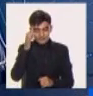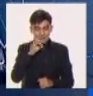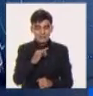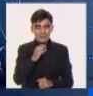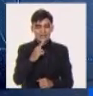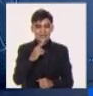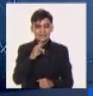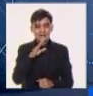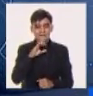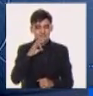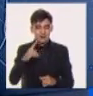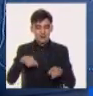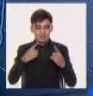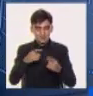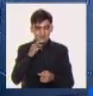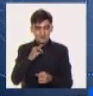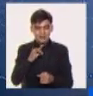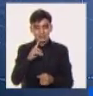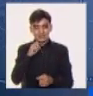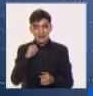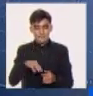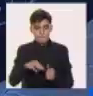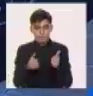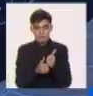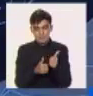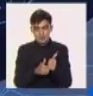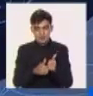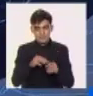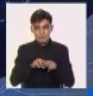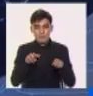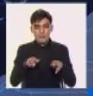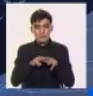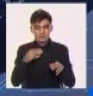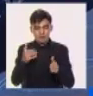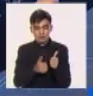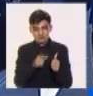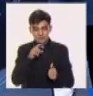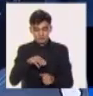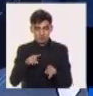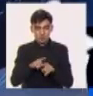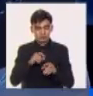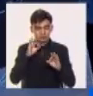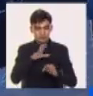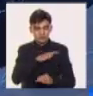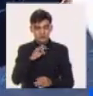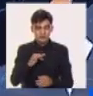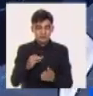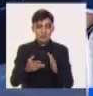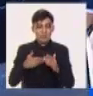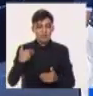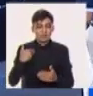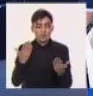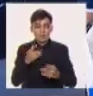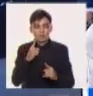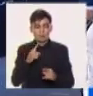цифрового развития и заместитель премьер-министра. У каждого из них весомые аргументы в пользу того, почему детям